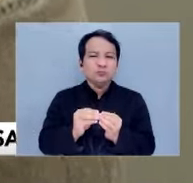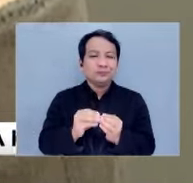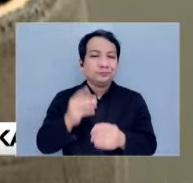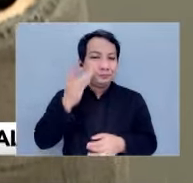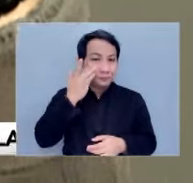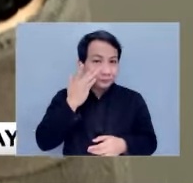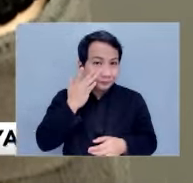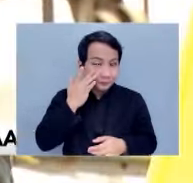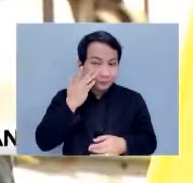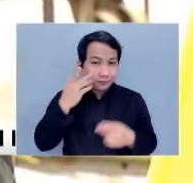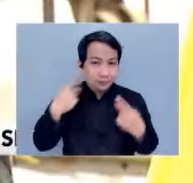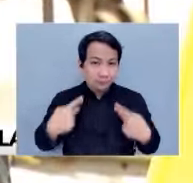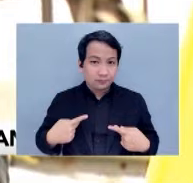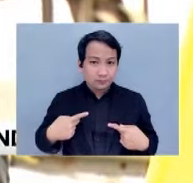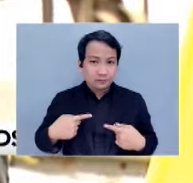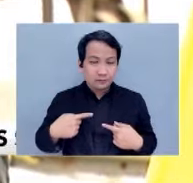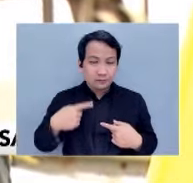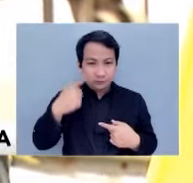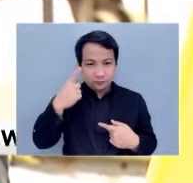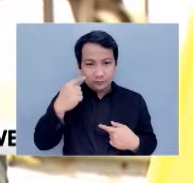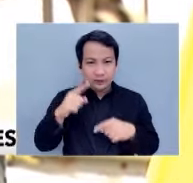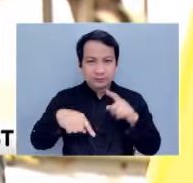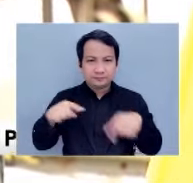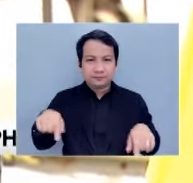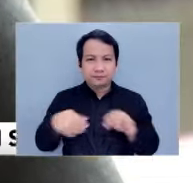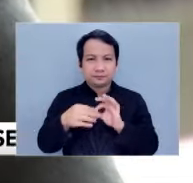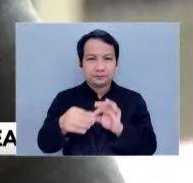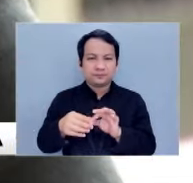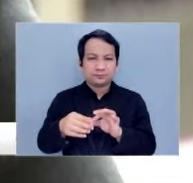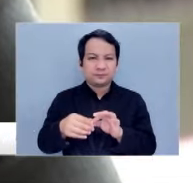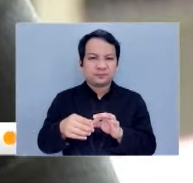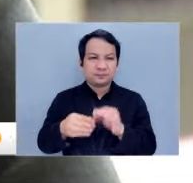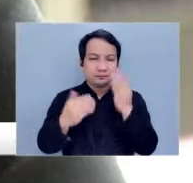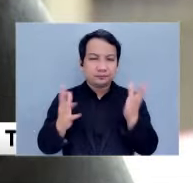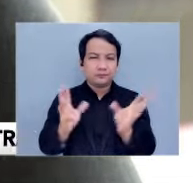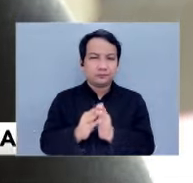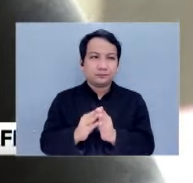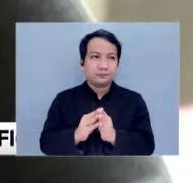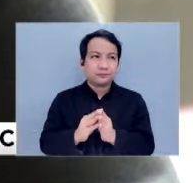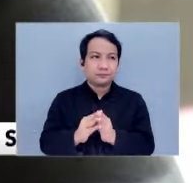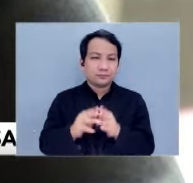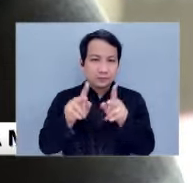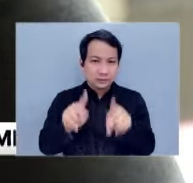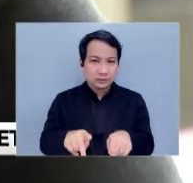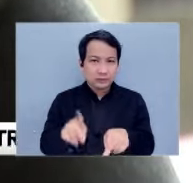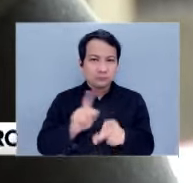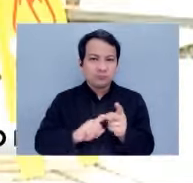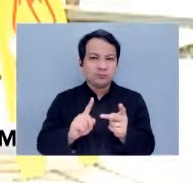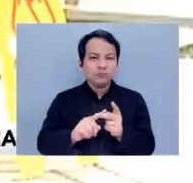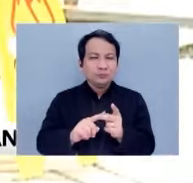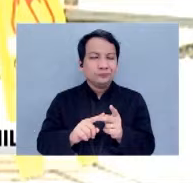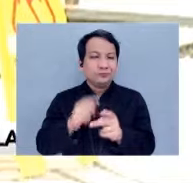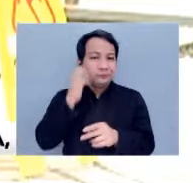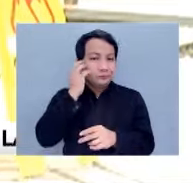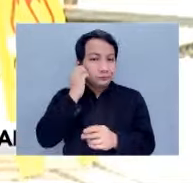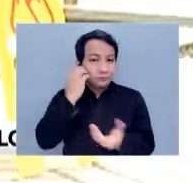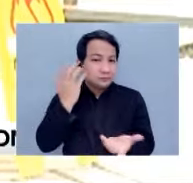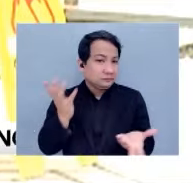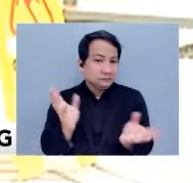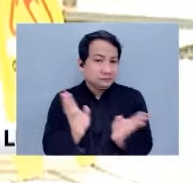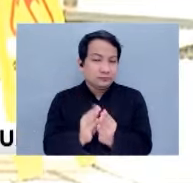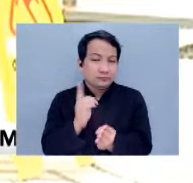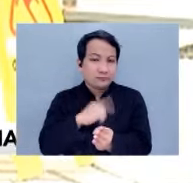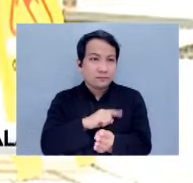at pumamaga ng mata. Iba-iba naman po mga maaaring epekto nito sa bawat tao. Pwedeng minor irritation lamang o maaari din namang humantong